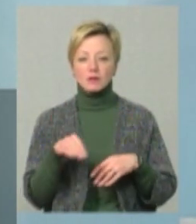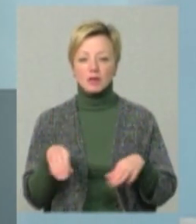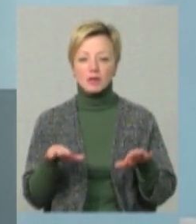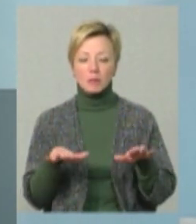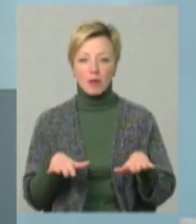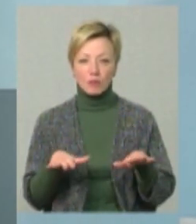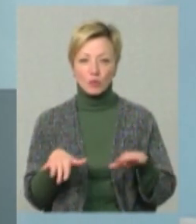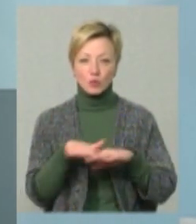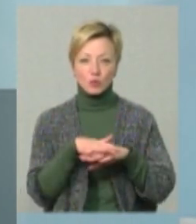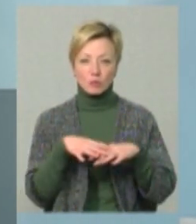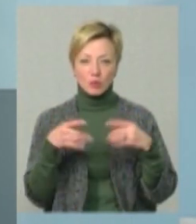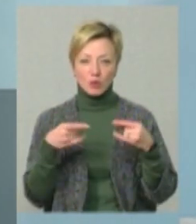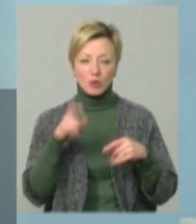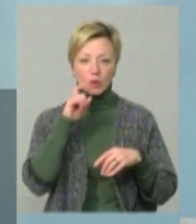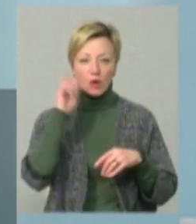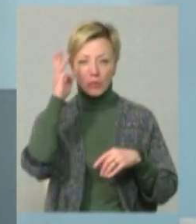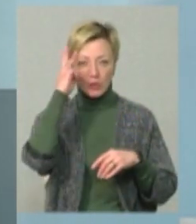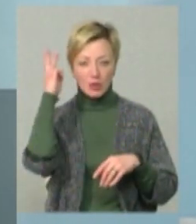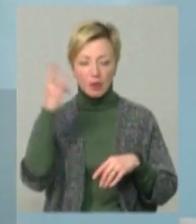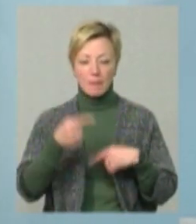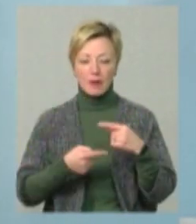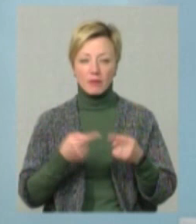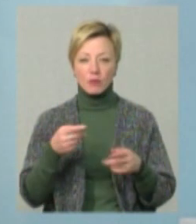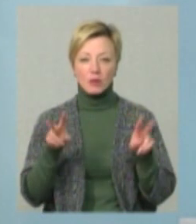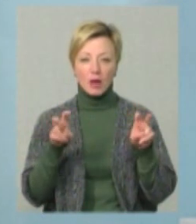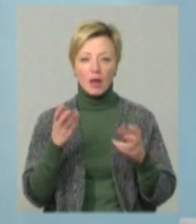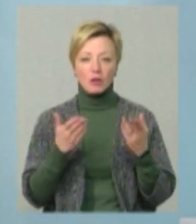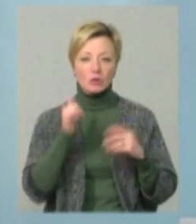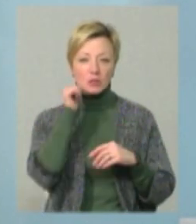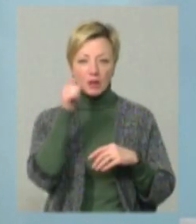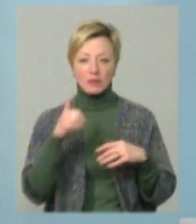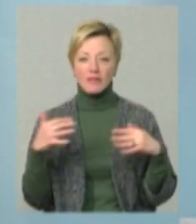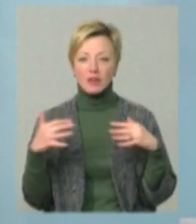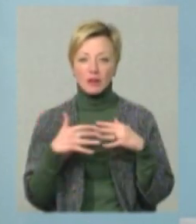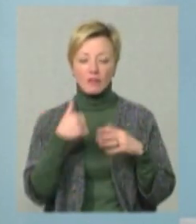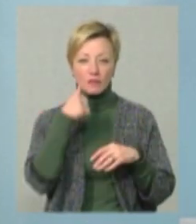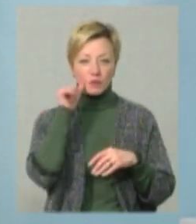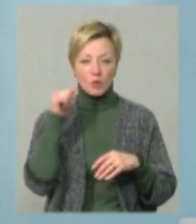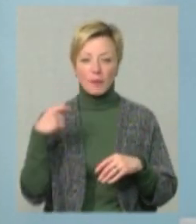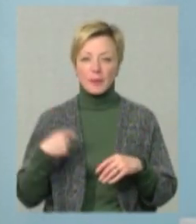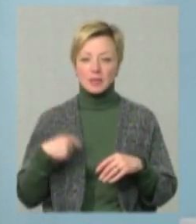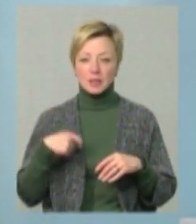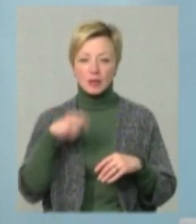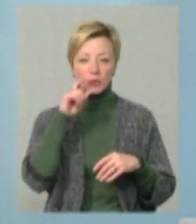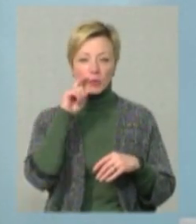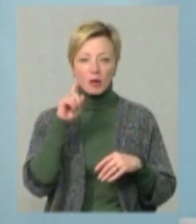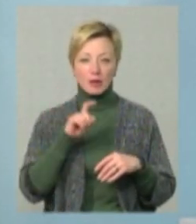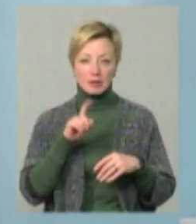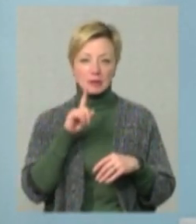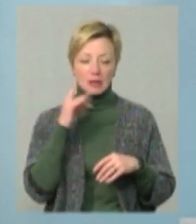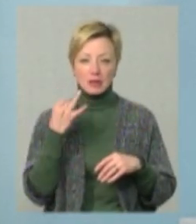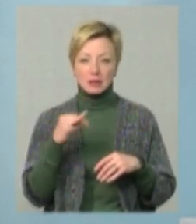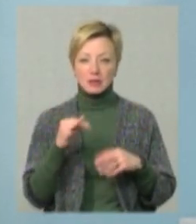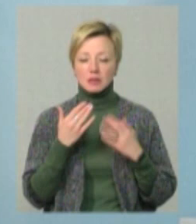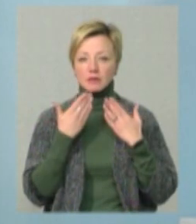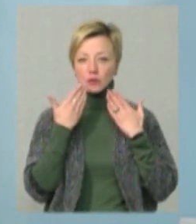усіх платформах Суспільного ЮА «Поділля» марафон «Якщо завтра війна». Учора президент України Володимир